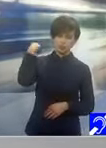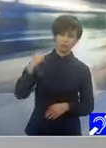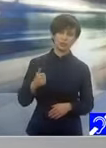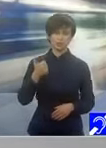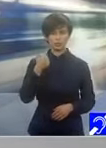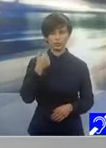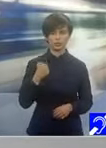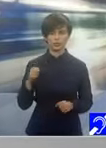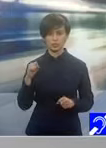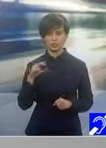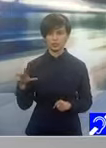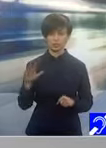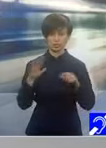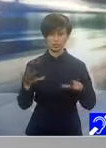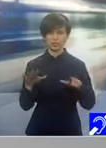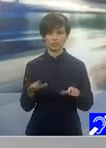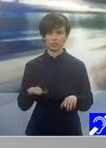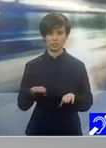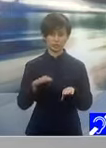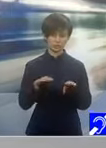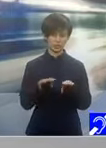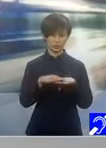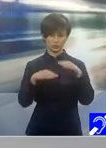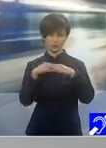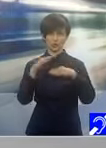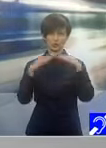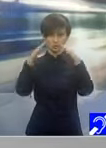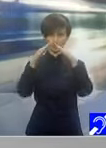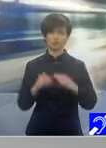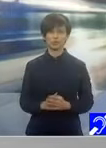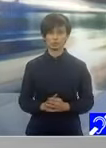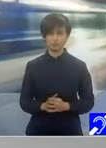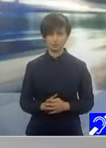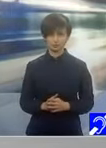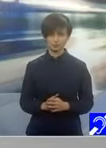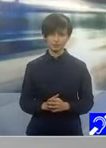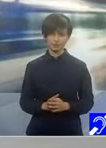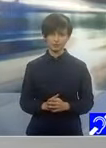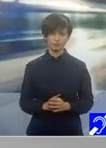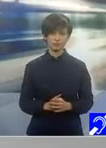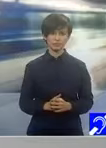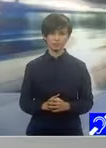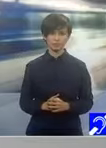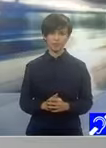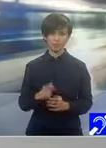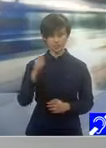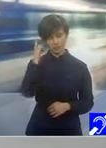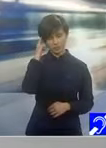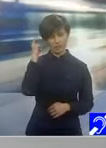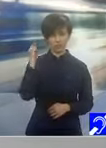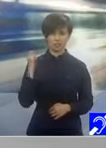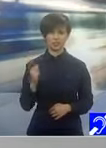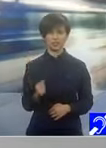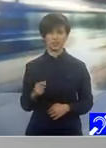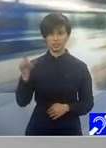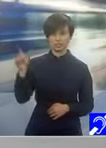135-136 de ani au lucrat la construcția casei. Și, sigur, am identificat, sunt